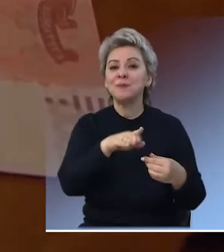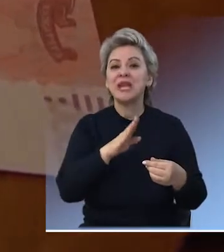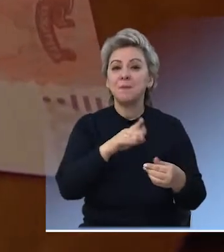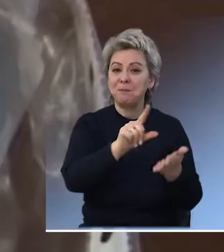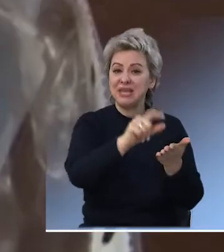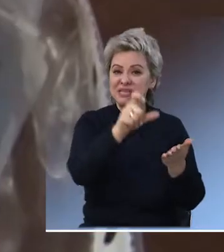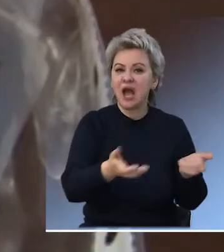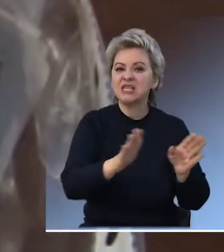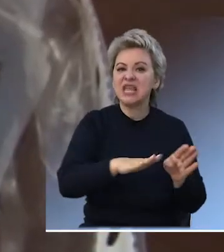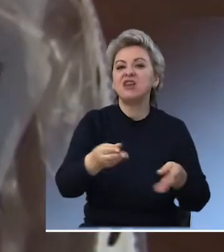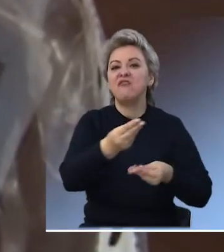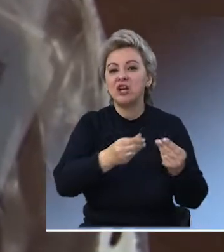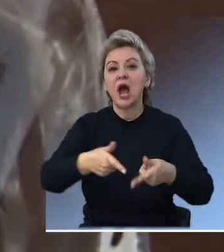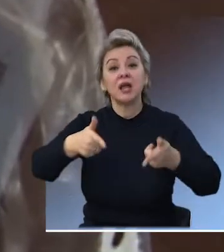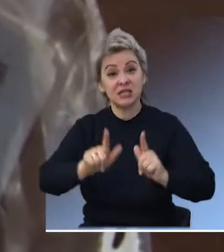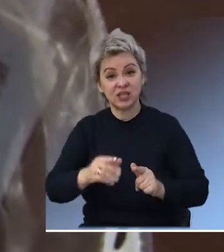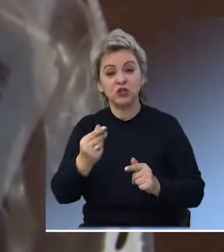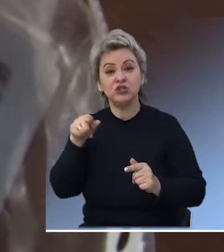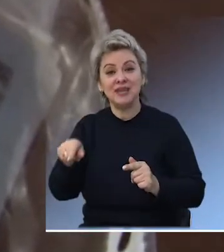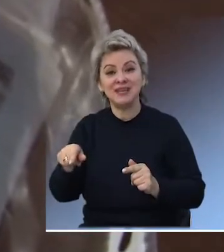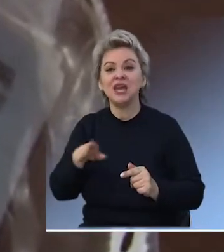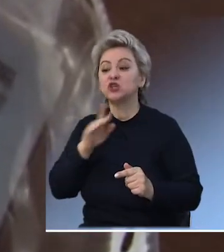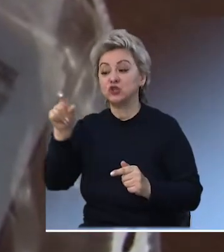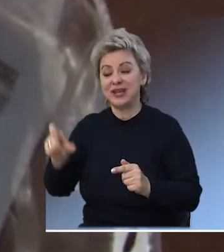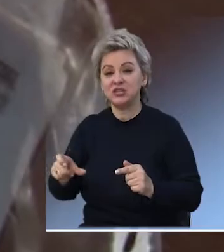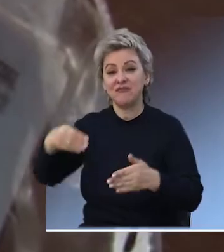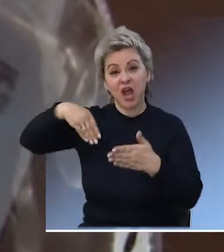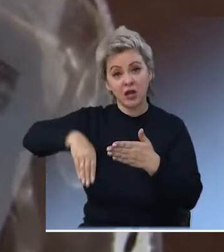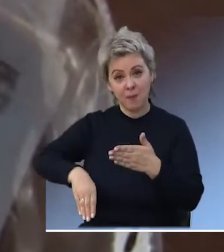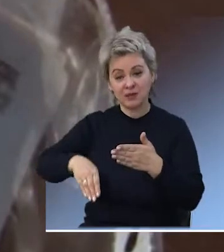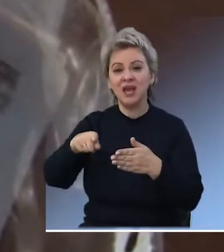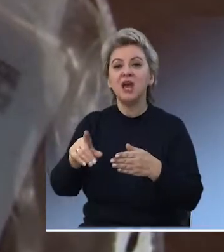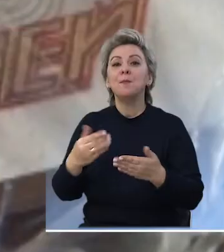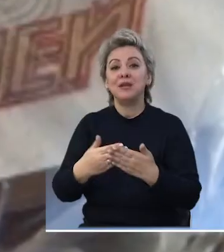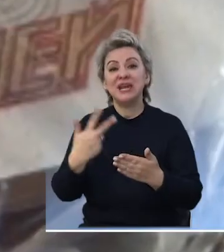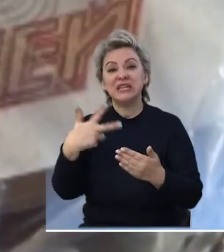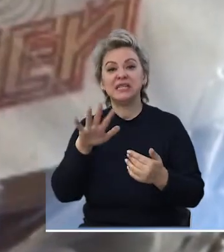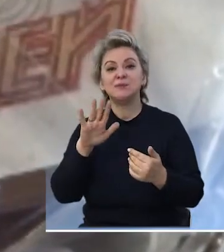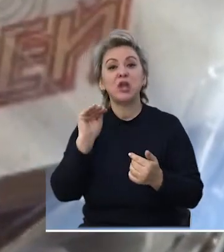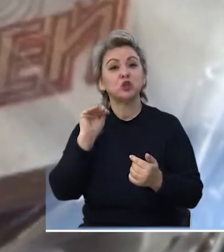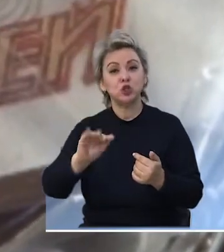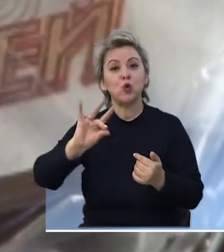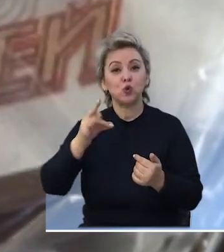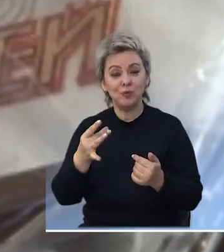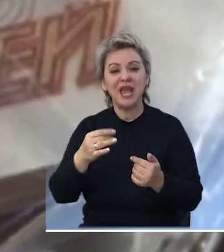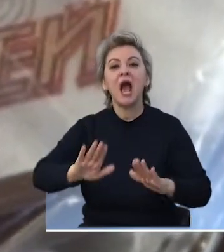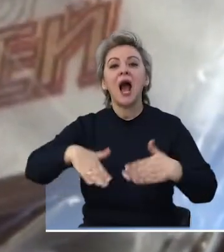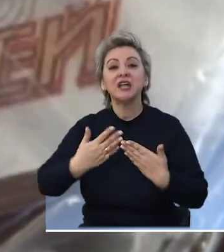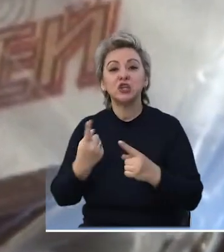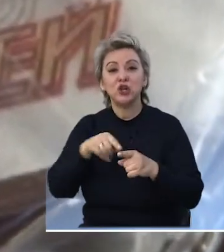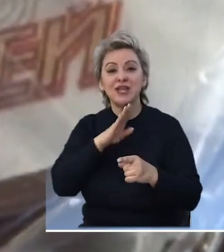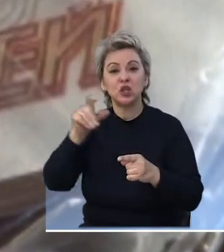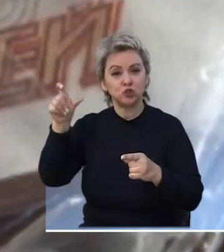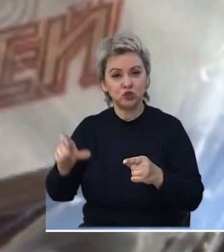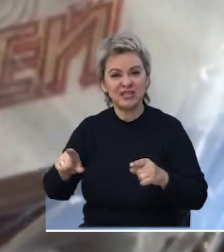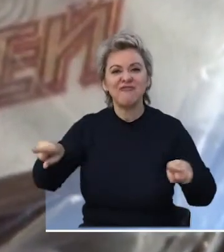жертвы остались фальшивые купюры, а настоящие деньги подозреваемая положила себе в карман в размере 35 тысяч рублей. В